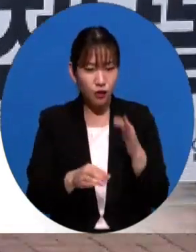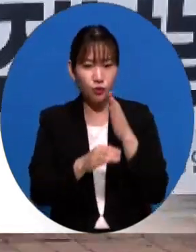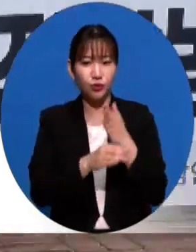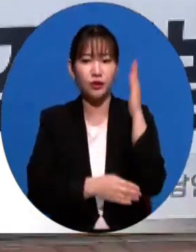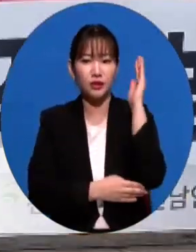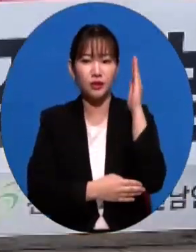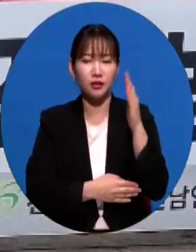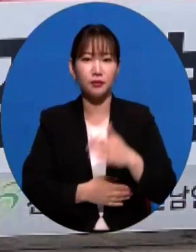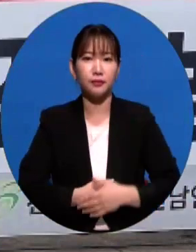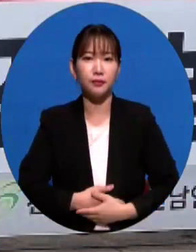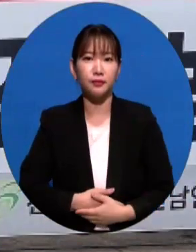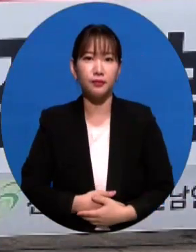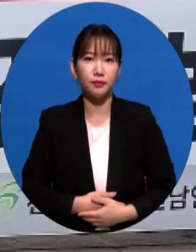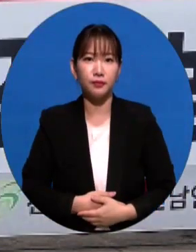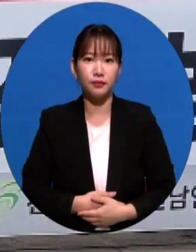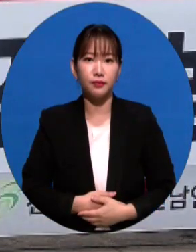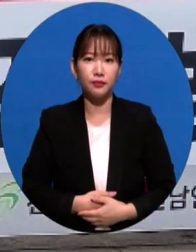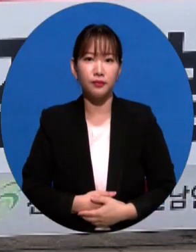있다고 주장했습니다